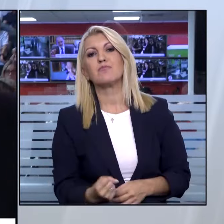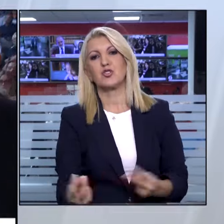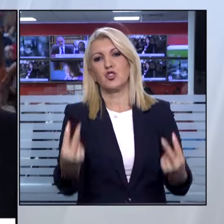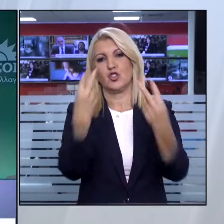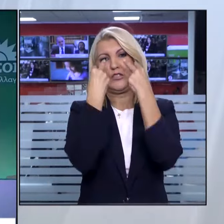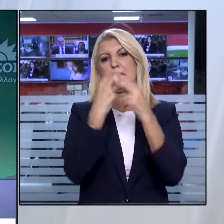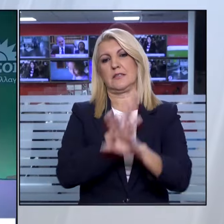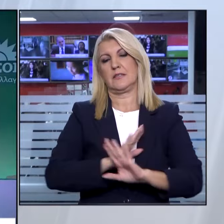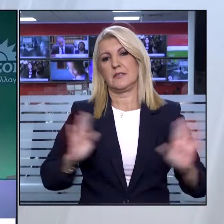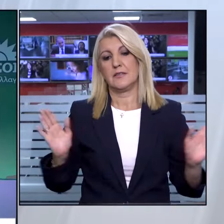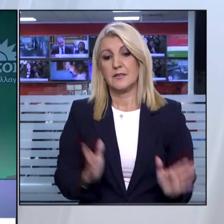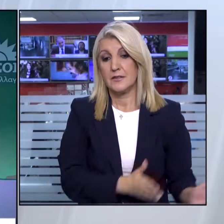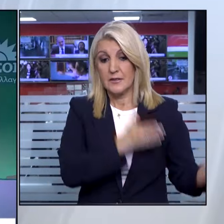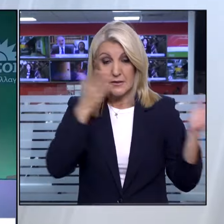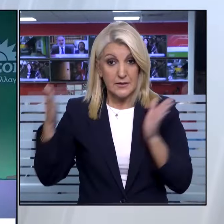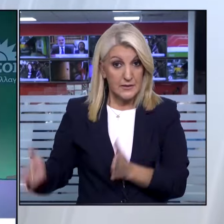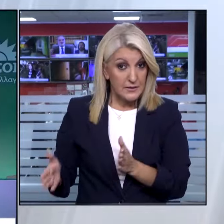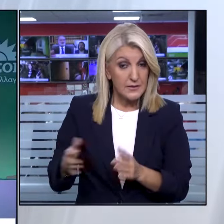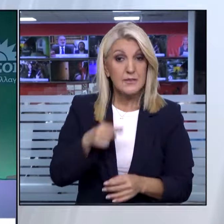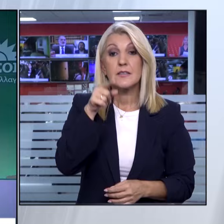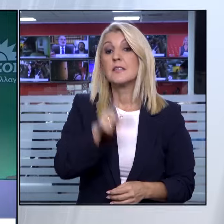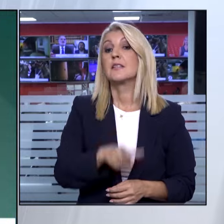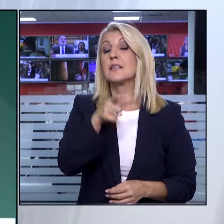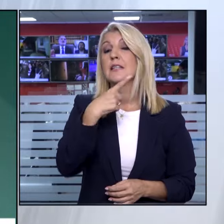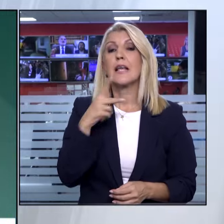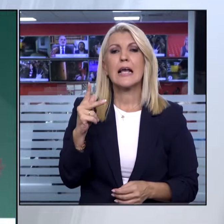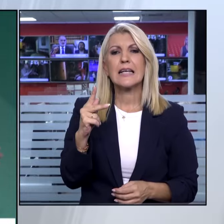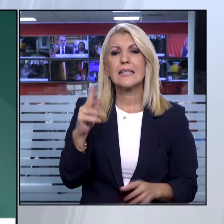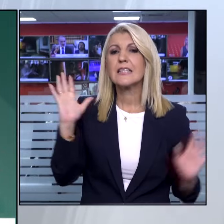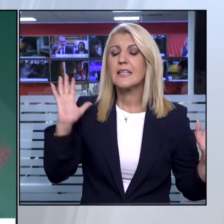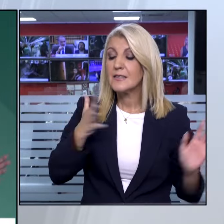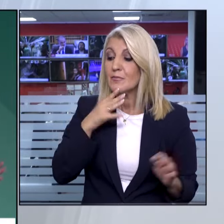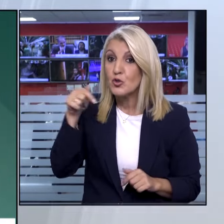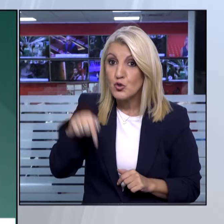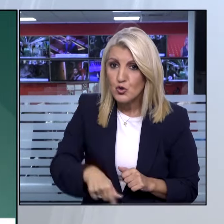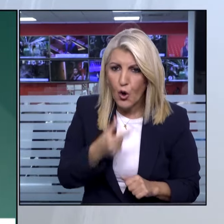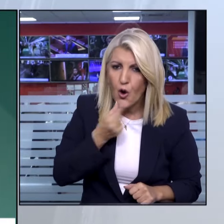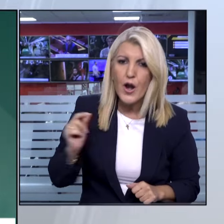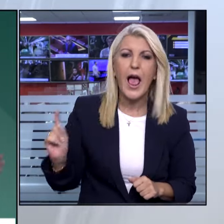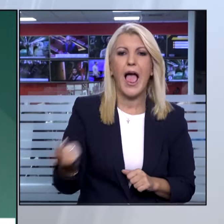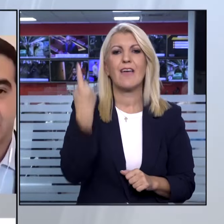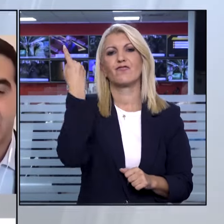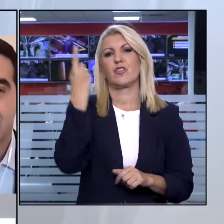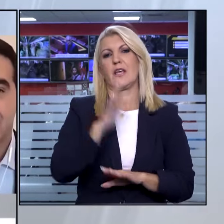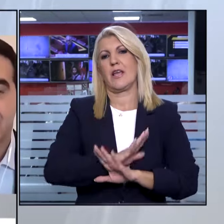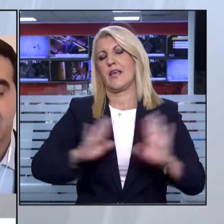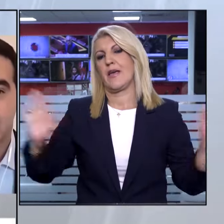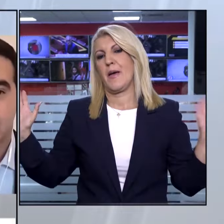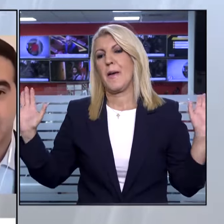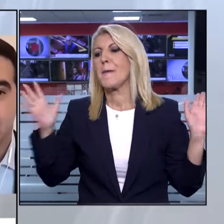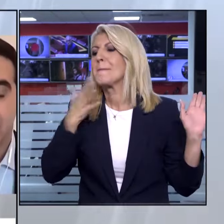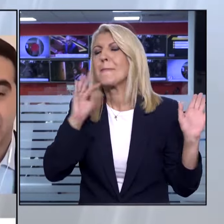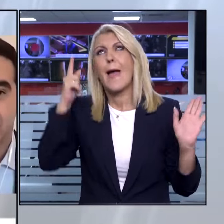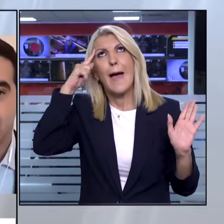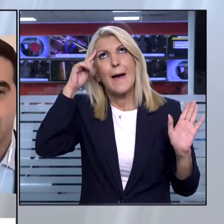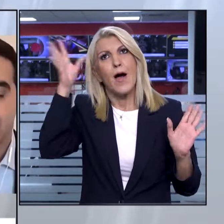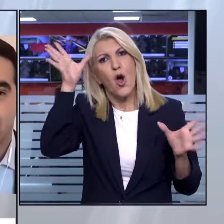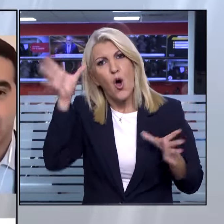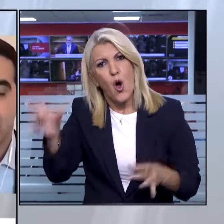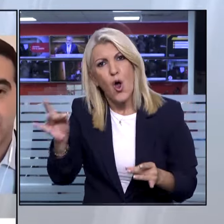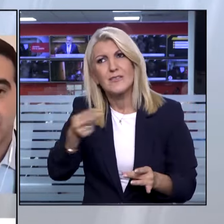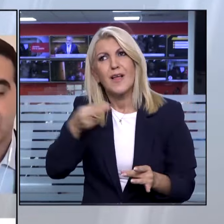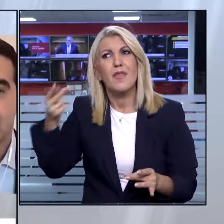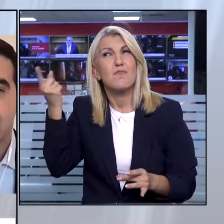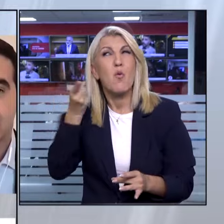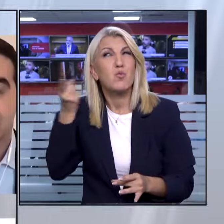να εκμεταλλευτεί το πολιτικό momentum και να μην αρκεστεί στα εκλογικά ποσοστά των ευρωεκλογών. Θα πρέπει να μεταφράσει σωστά το μήνυμα των